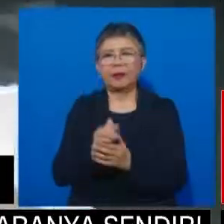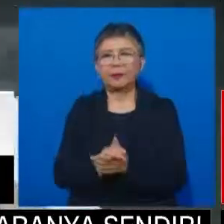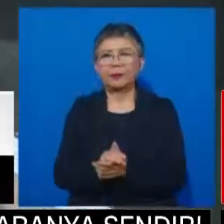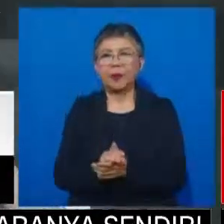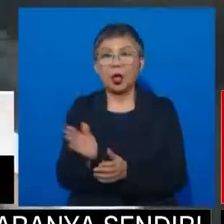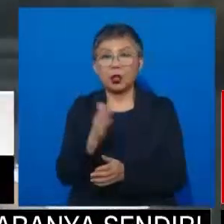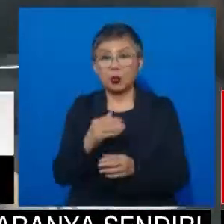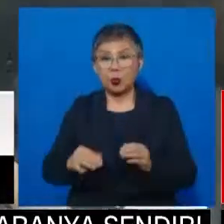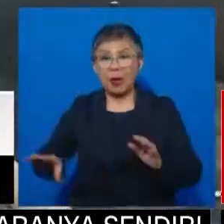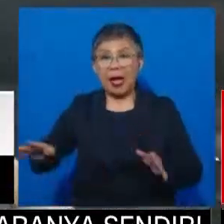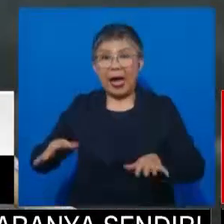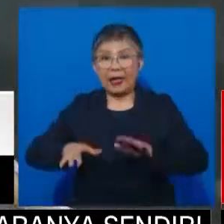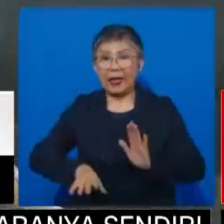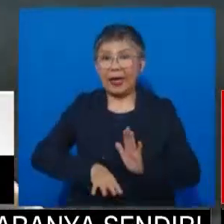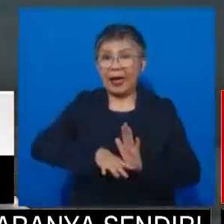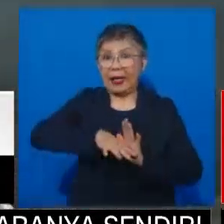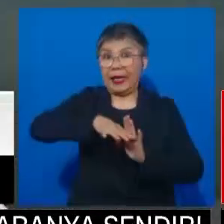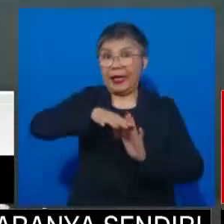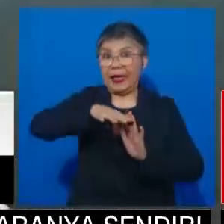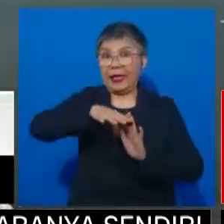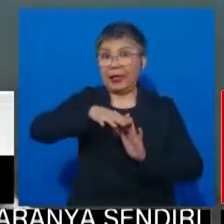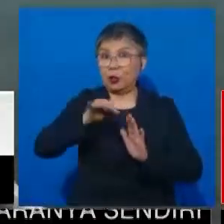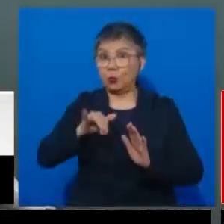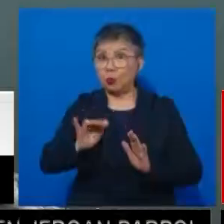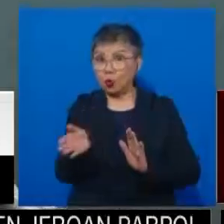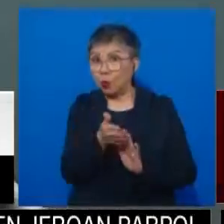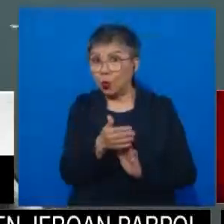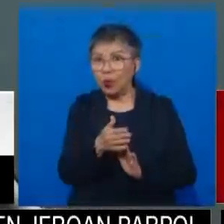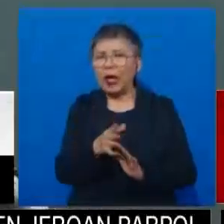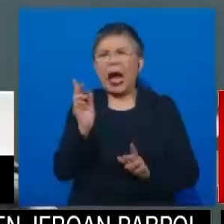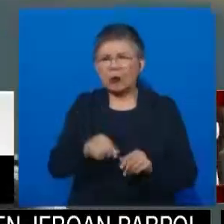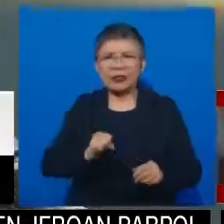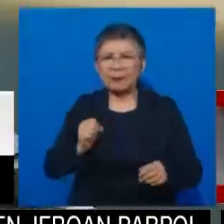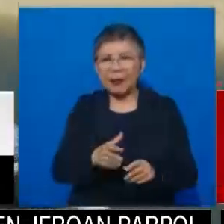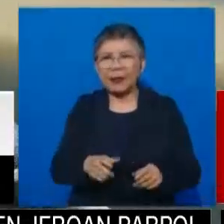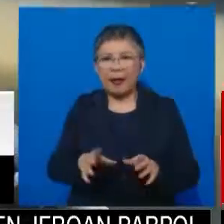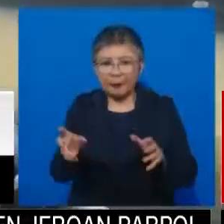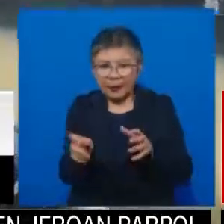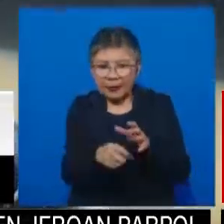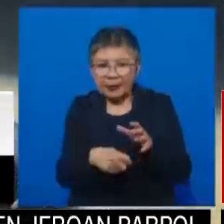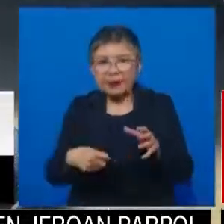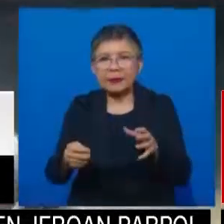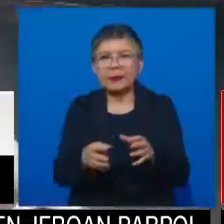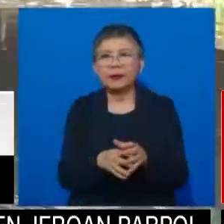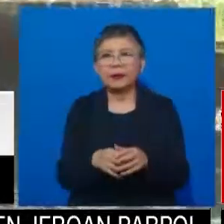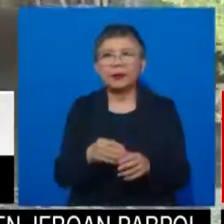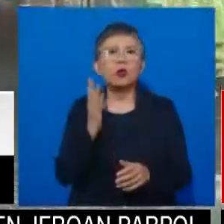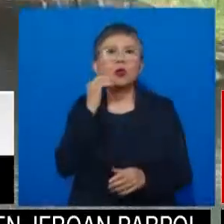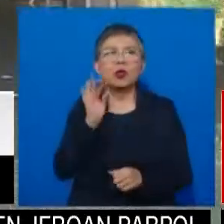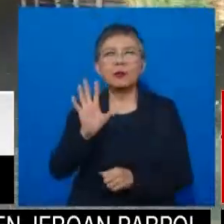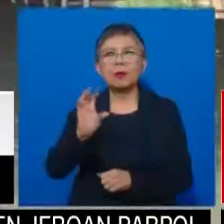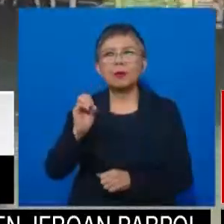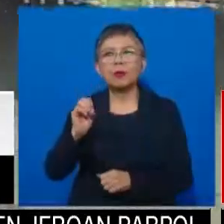air pasang dan air dari hulu naik memenuhi air Sungai Udang, Udin harus bergegas. Pria 50 tahun